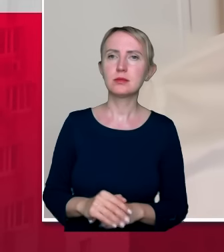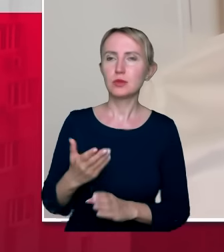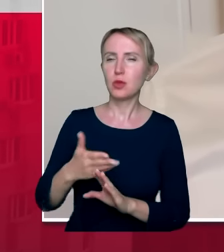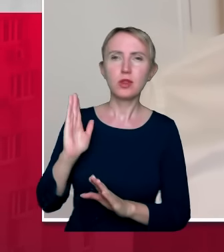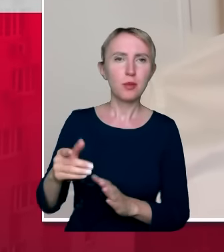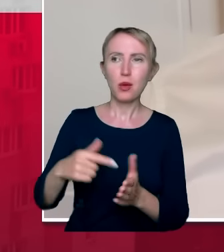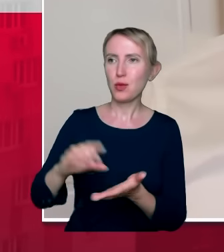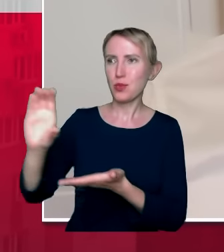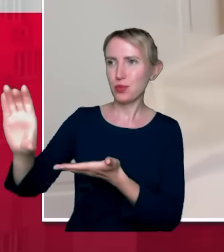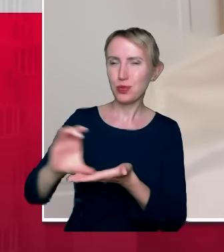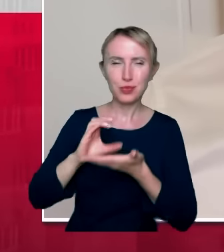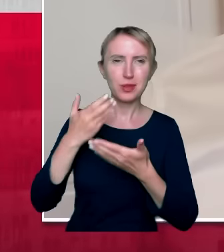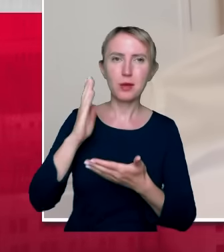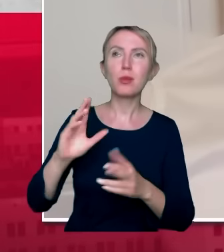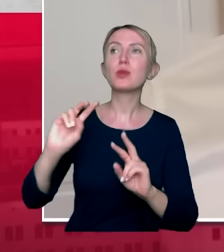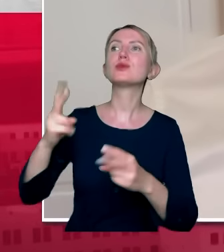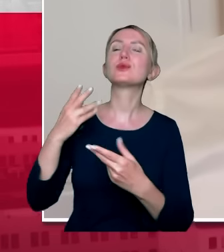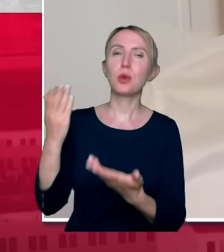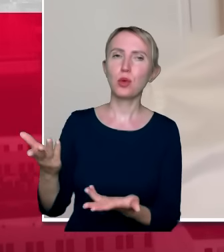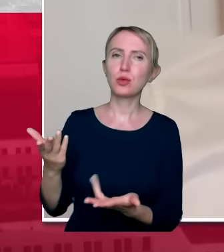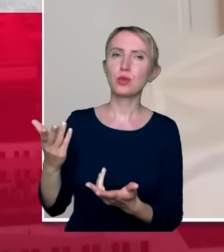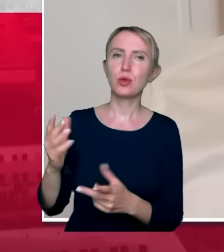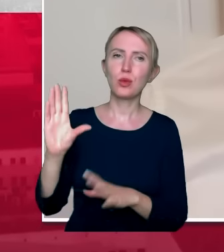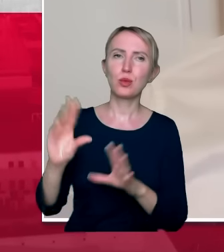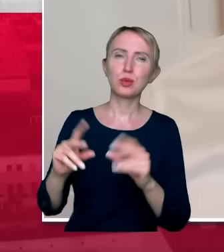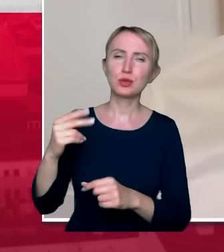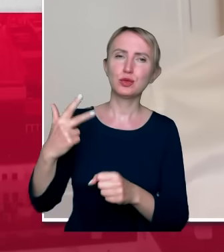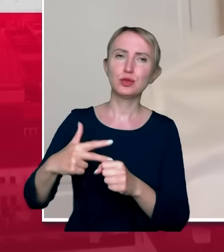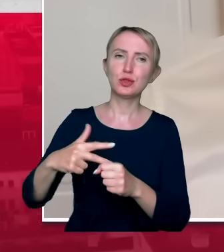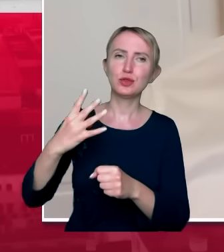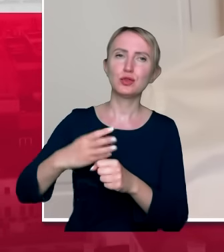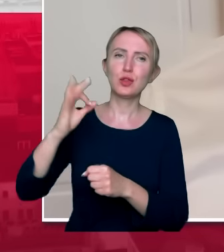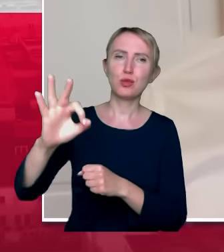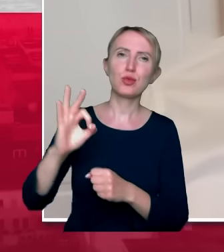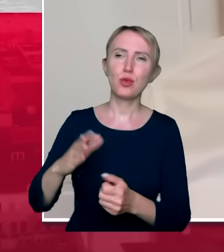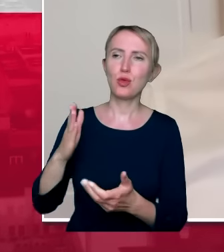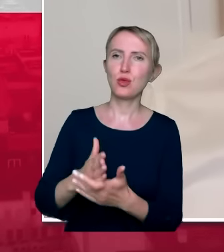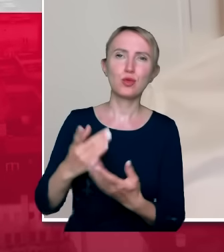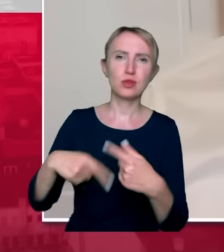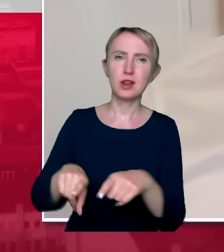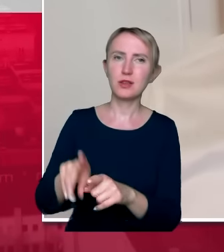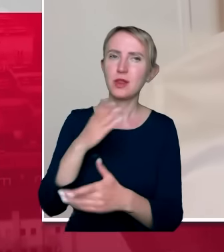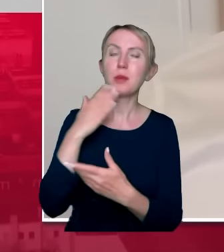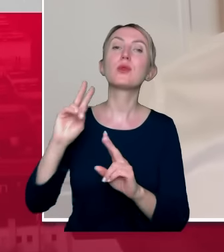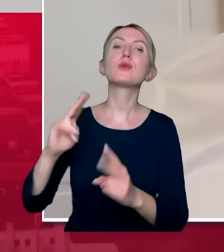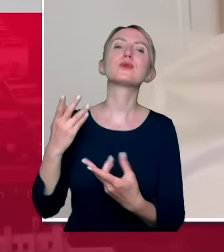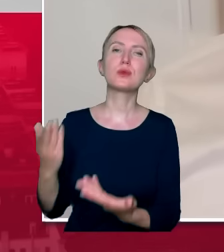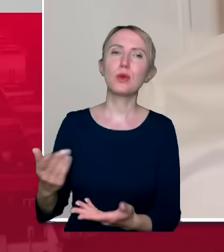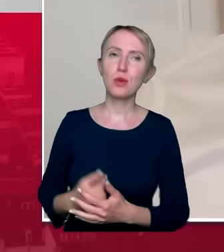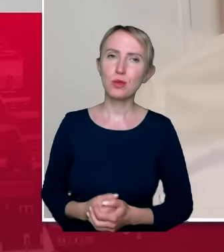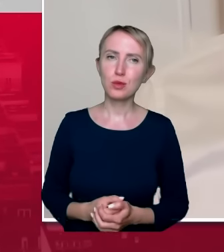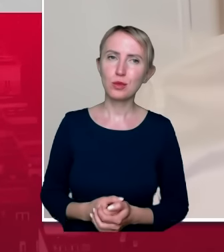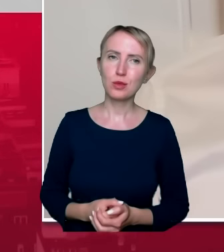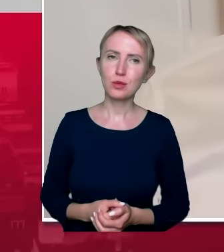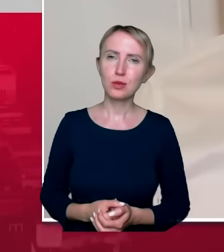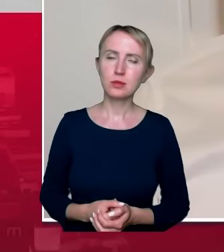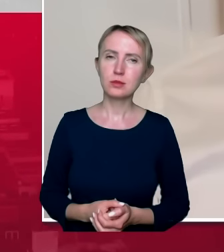Bo niby z czego, skoro budżet o 30-40% już nie jest zrealizowany, z czego pytam?